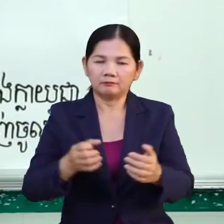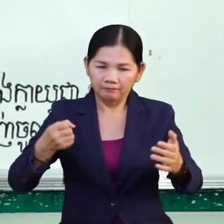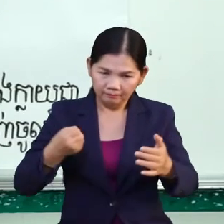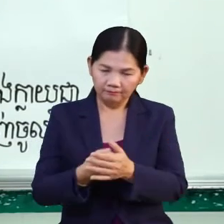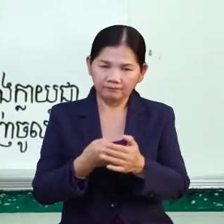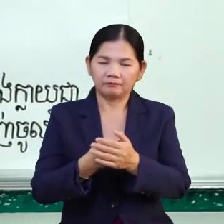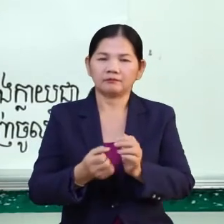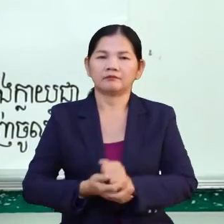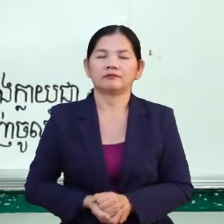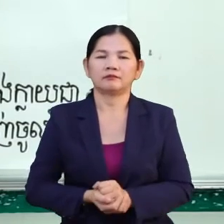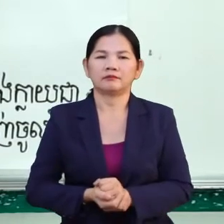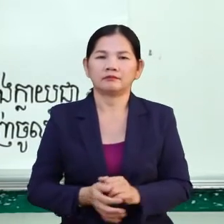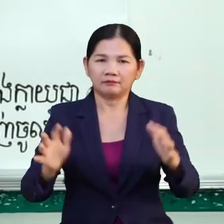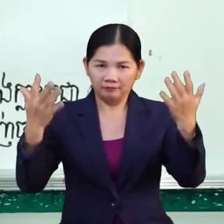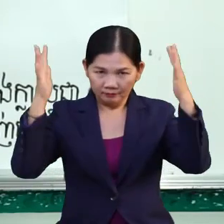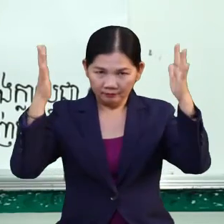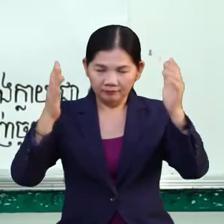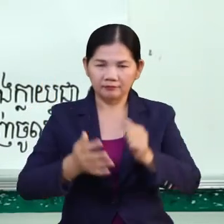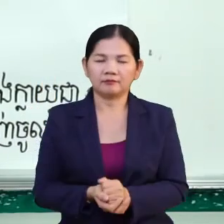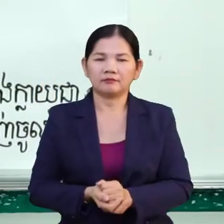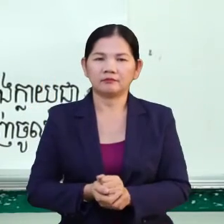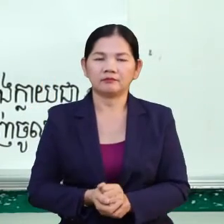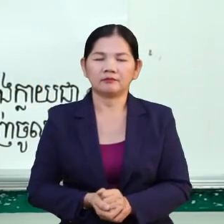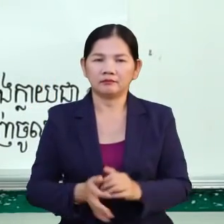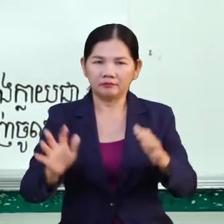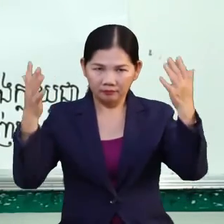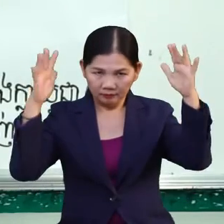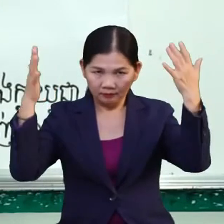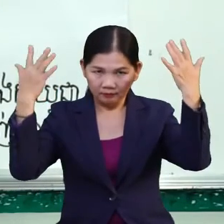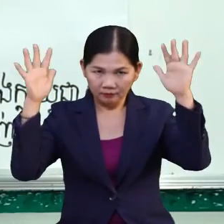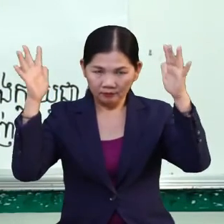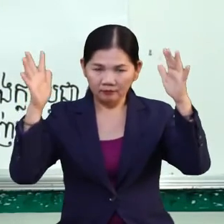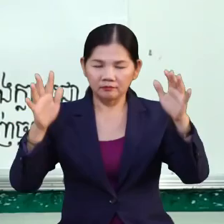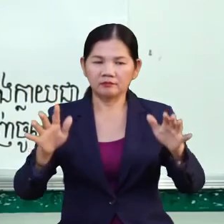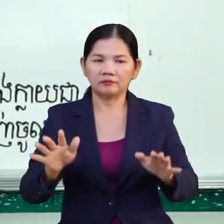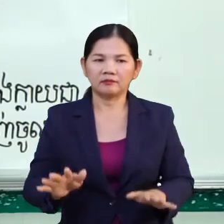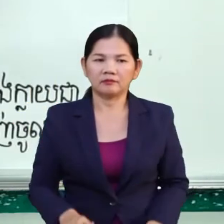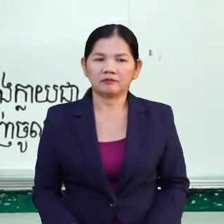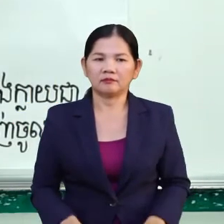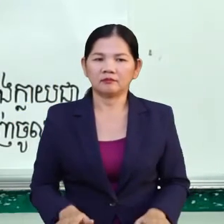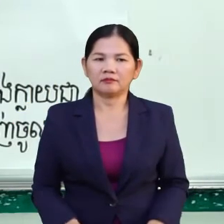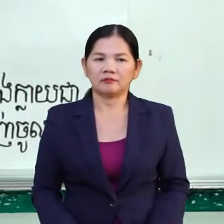តើមែនទេកូនតើតាដល់អាចារ្យខ្លួនឯងមកកូនតោះ